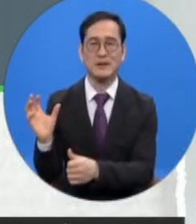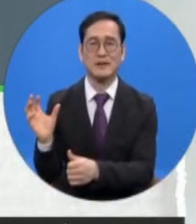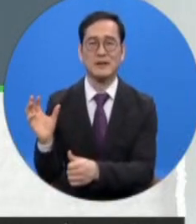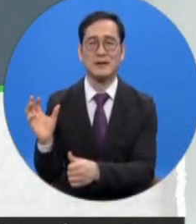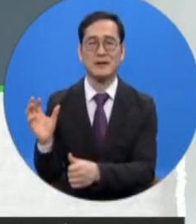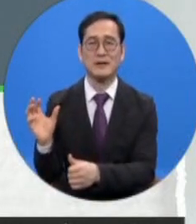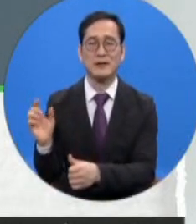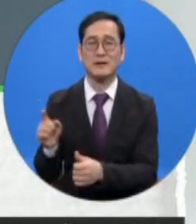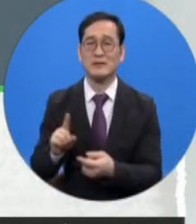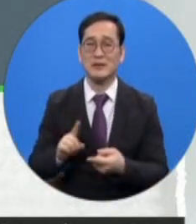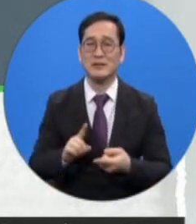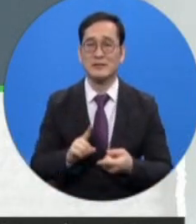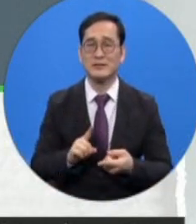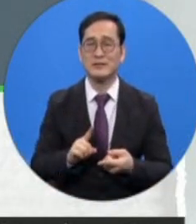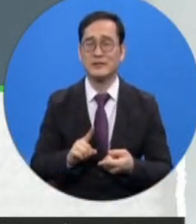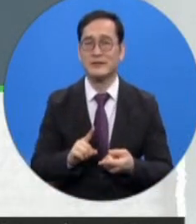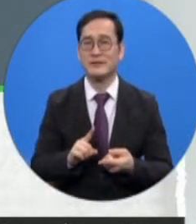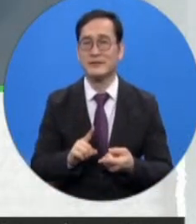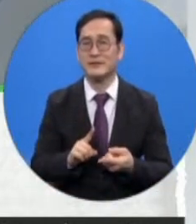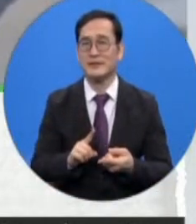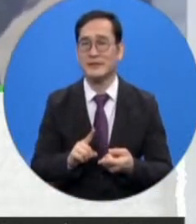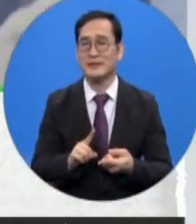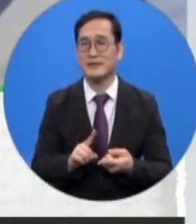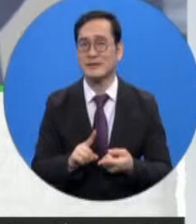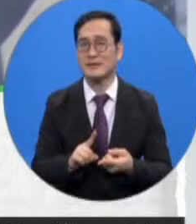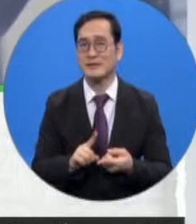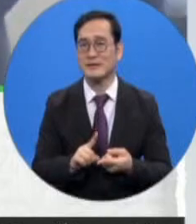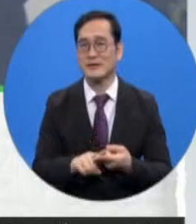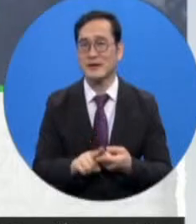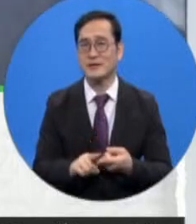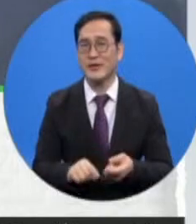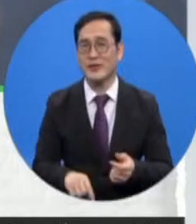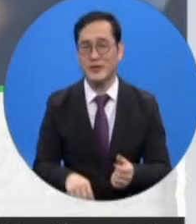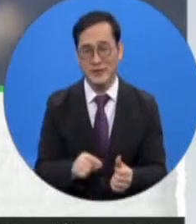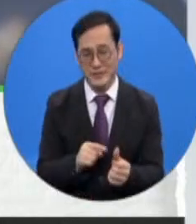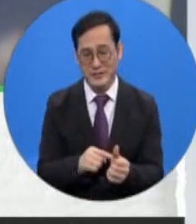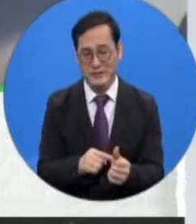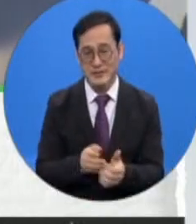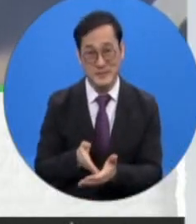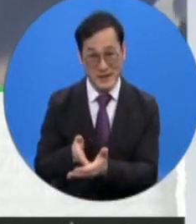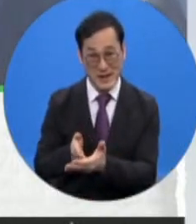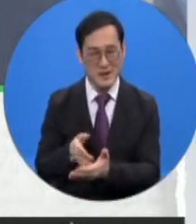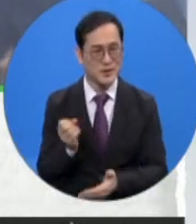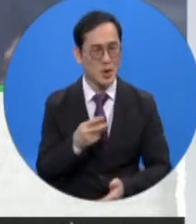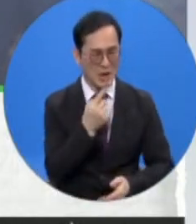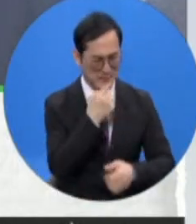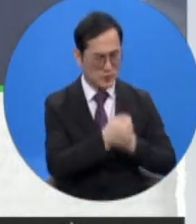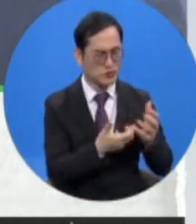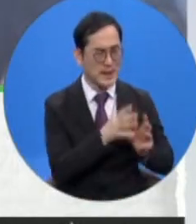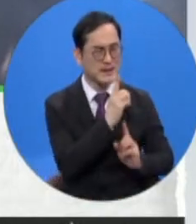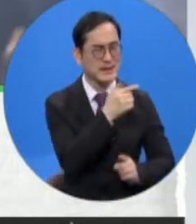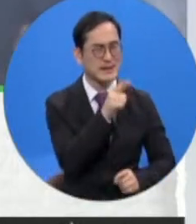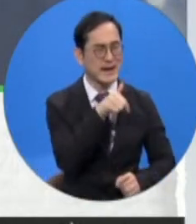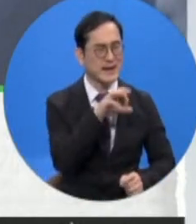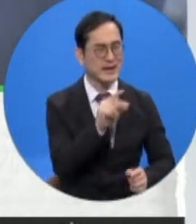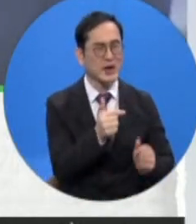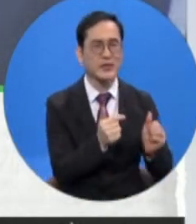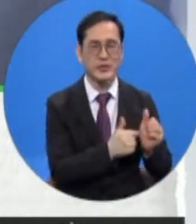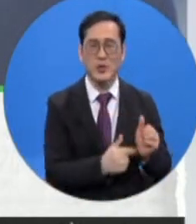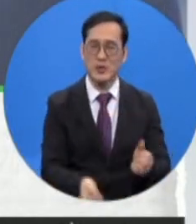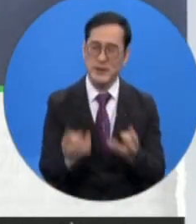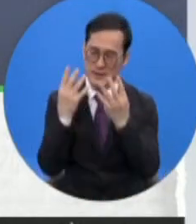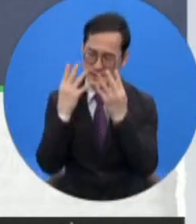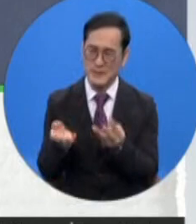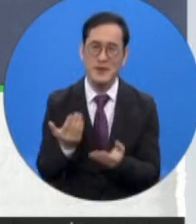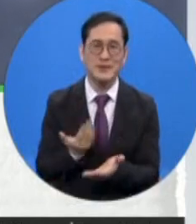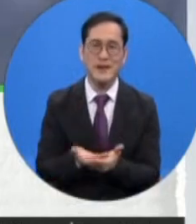올 초부터 안철수 대표, 안철수 후보뿐만이 아니라 민주당의 이낙연 전 대표 같은 경우가 사면 문제를